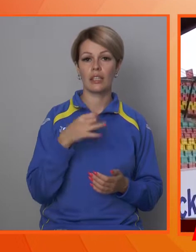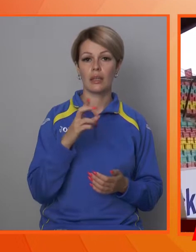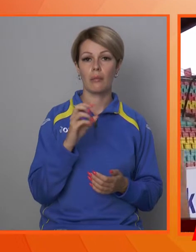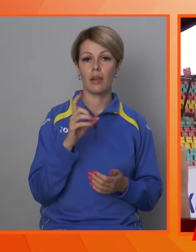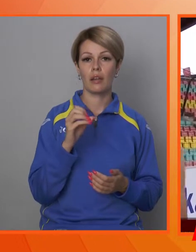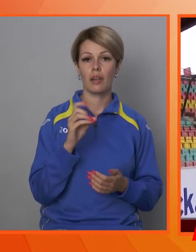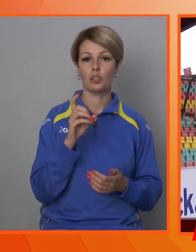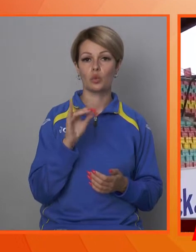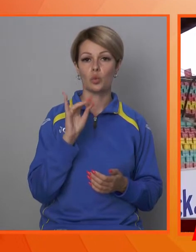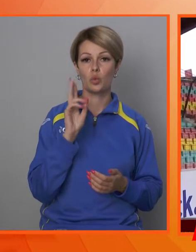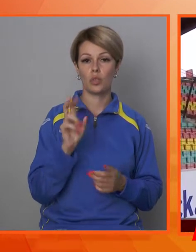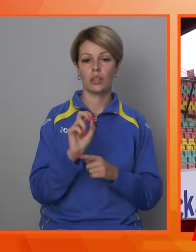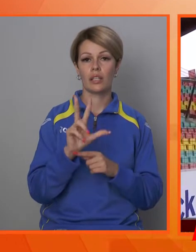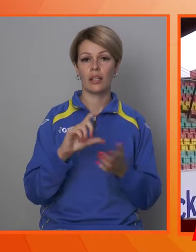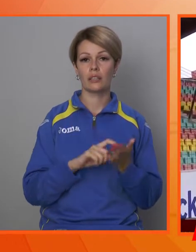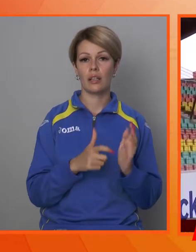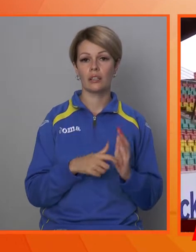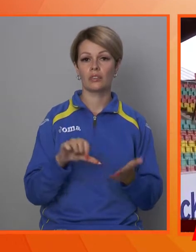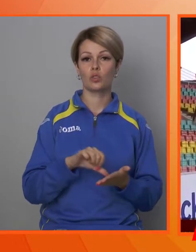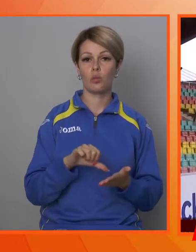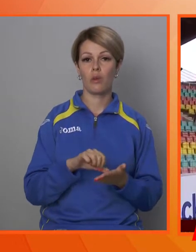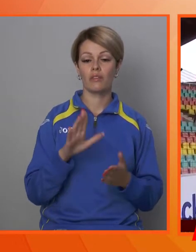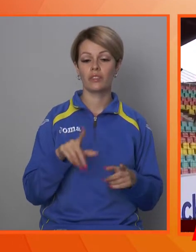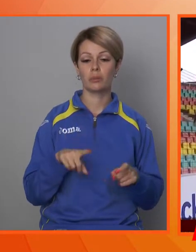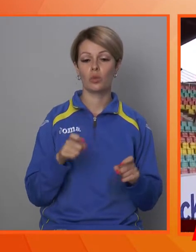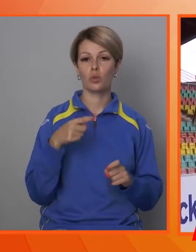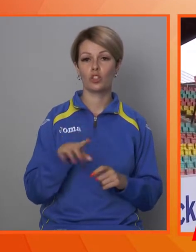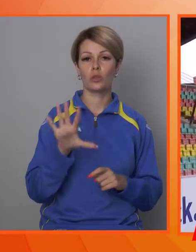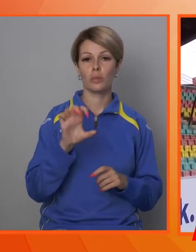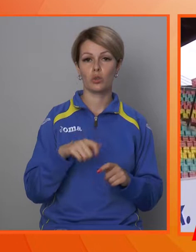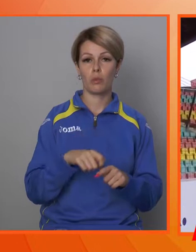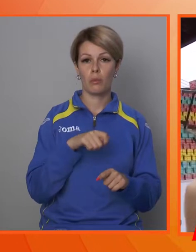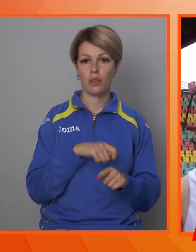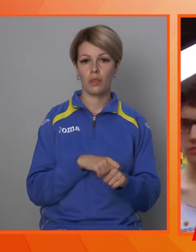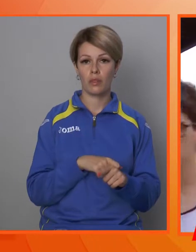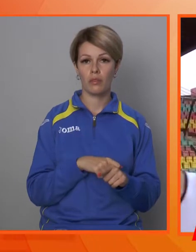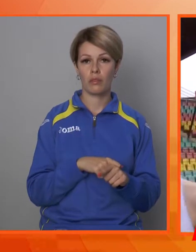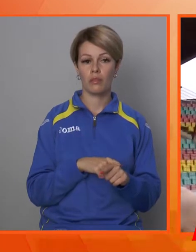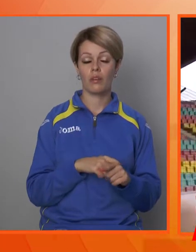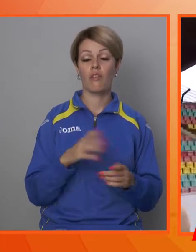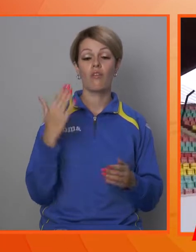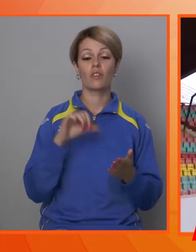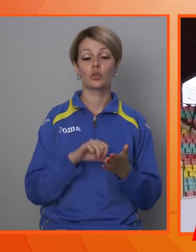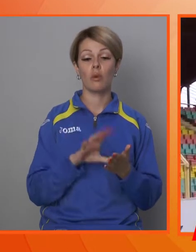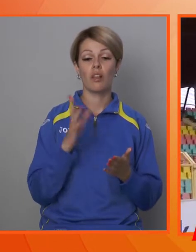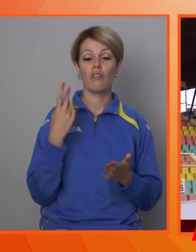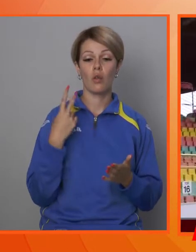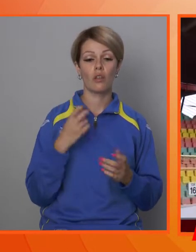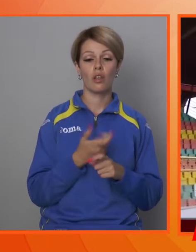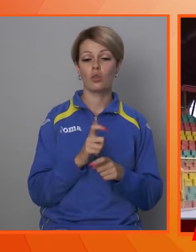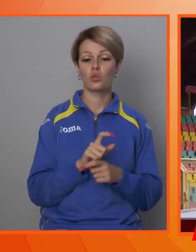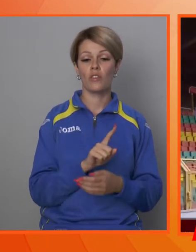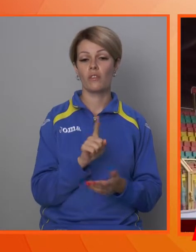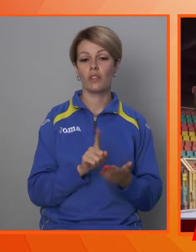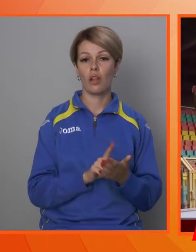Сергій Березюк в 13-му класі виступав у бігу на 1500 метрів. Він виступав і в Лондоні, але